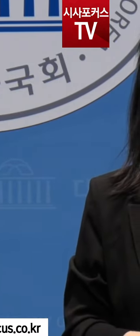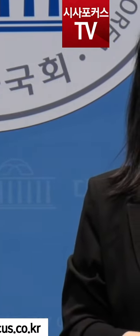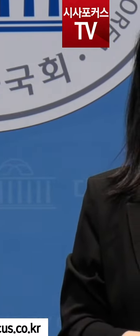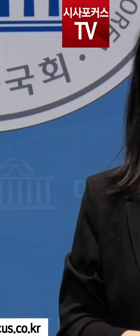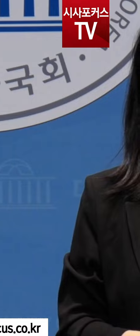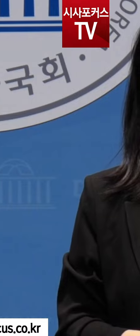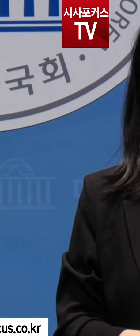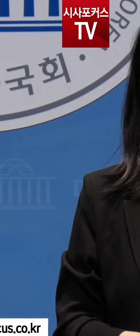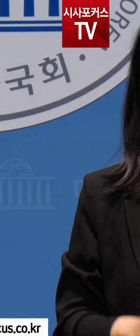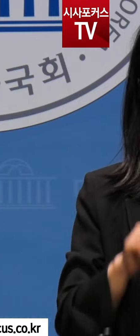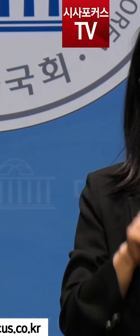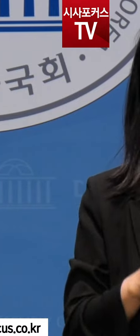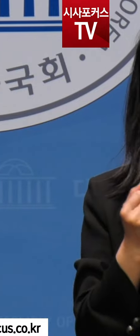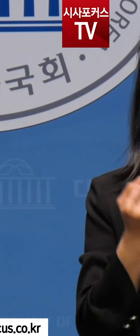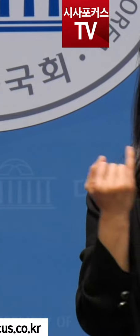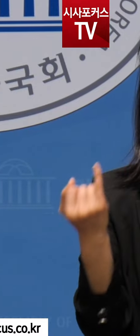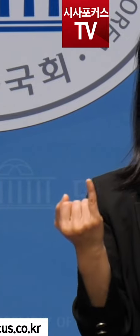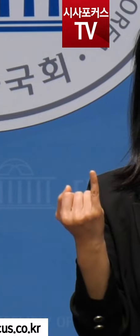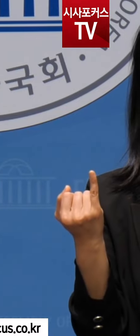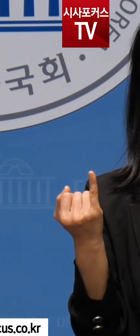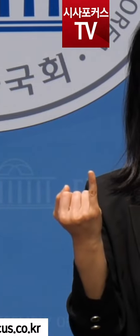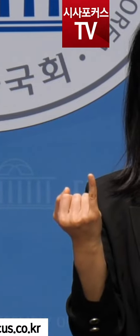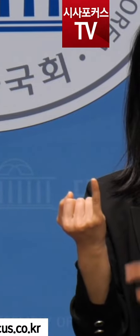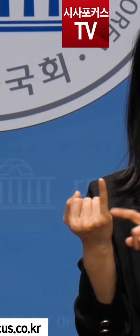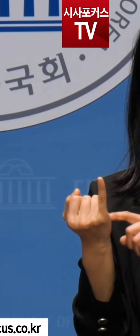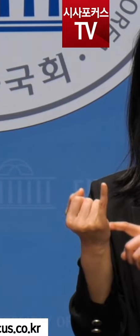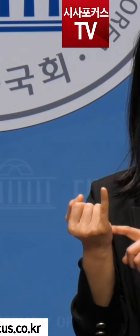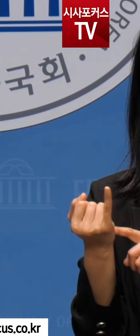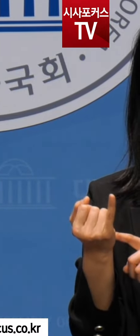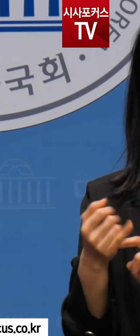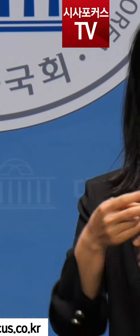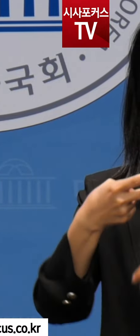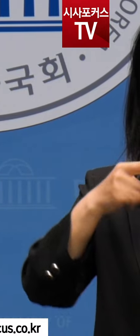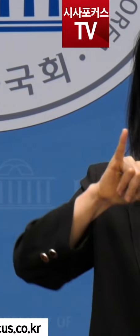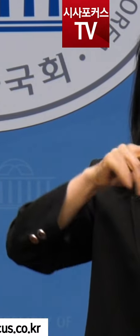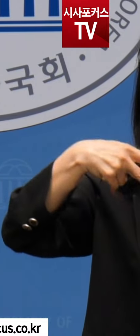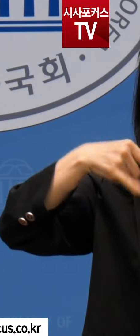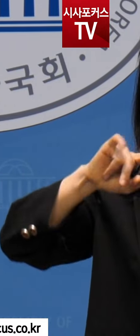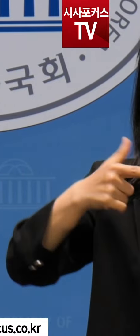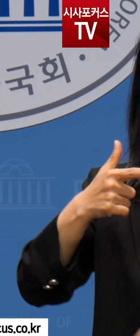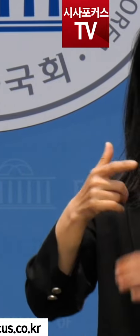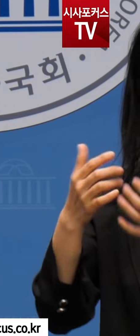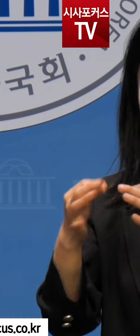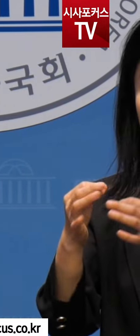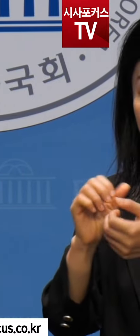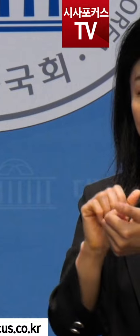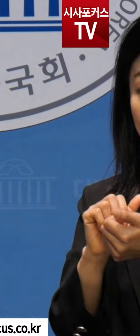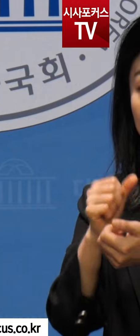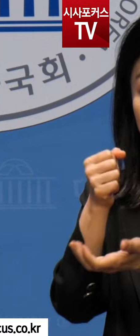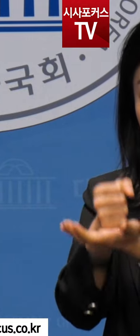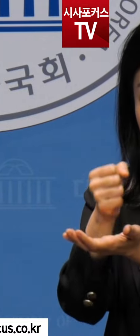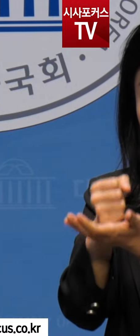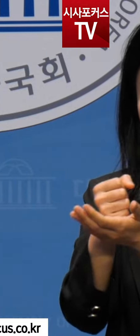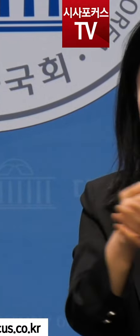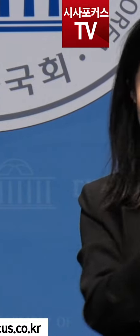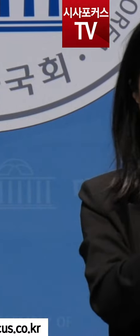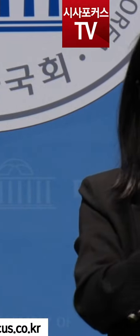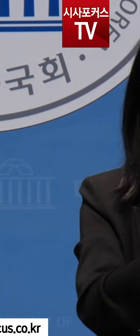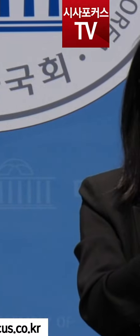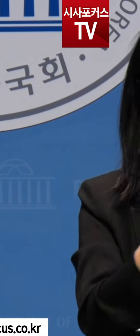3. 김건희 명의 대신증권 계좌 통정거래 증거가 민모 씨와 김모